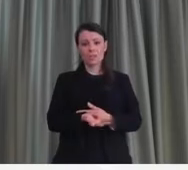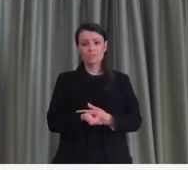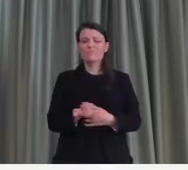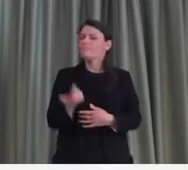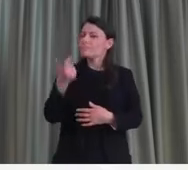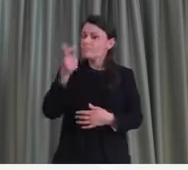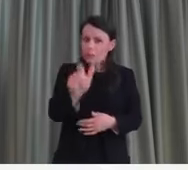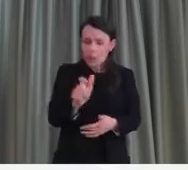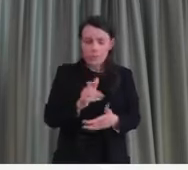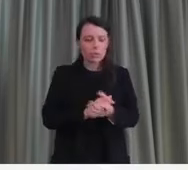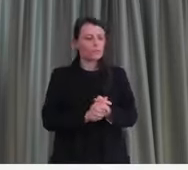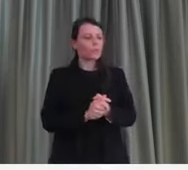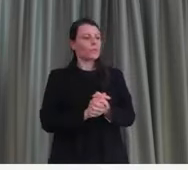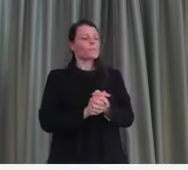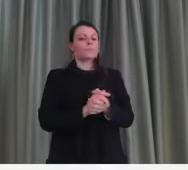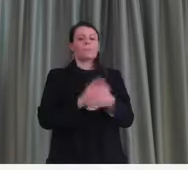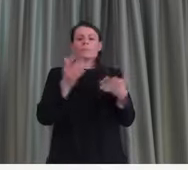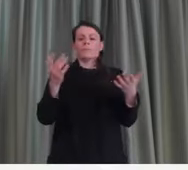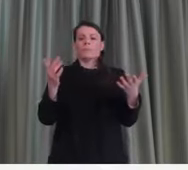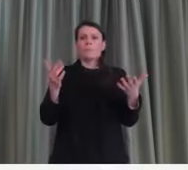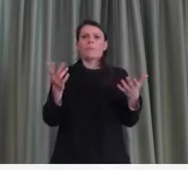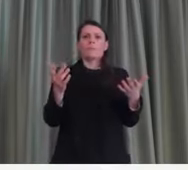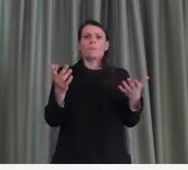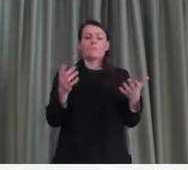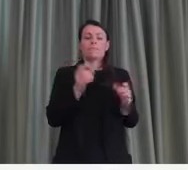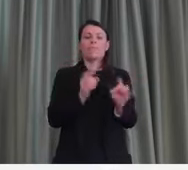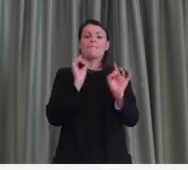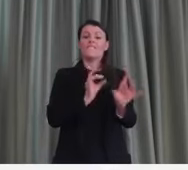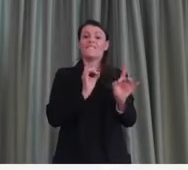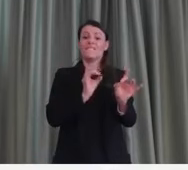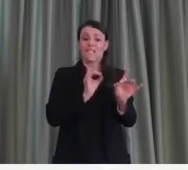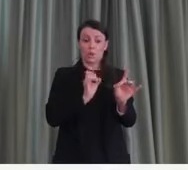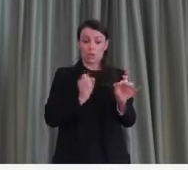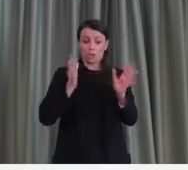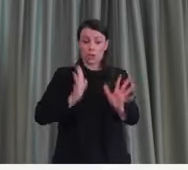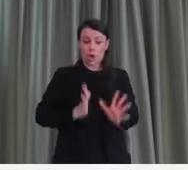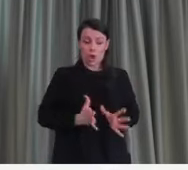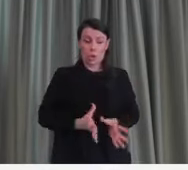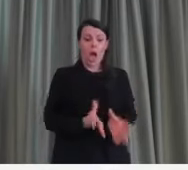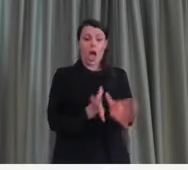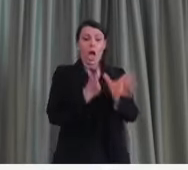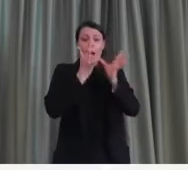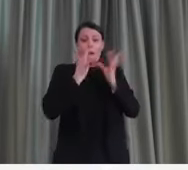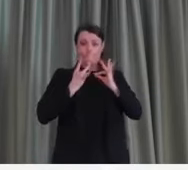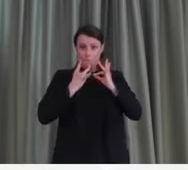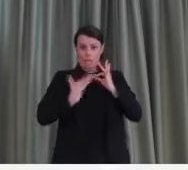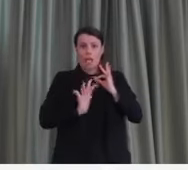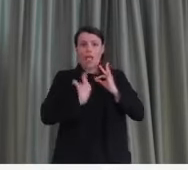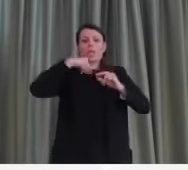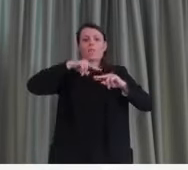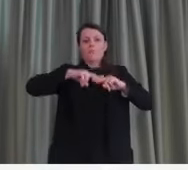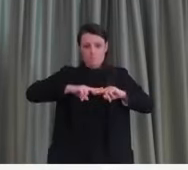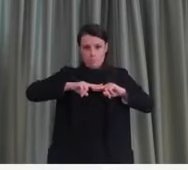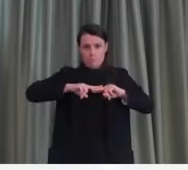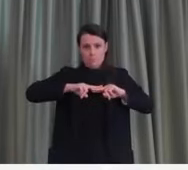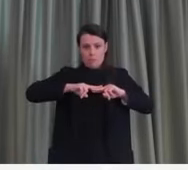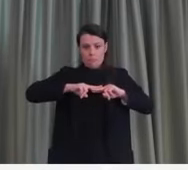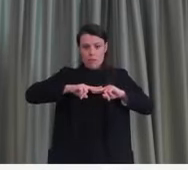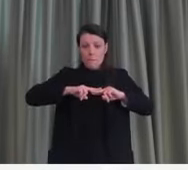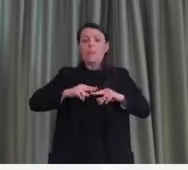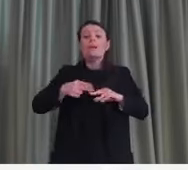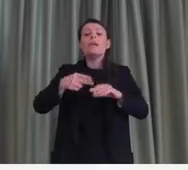all voglio dire al al virus che entra nel nostro corpo non c'è all'infezione che abbiamo perché in una prima